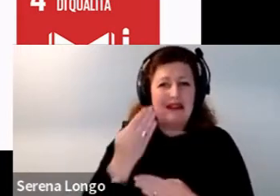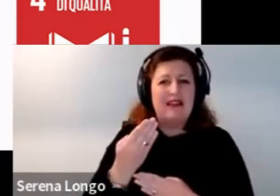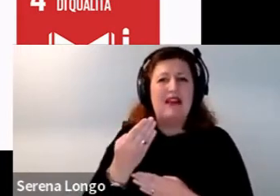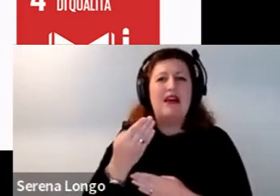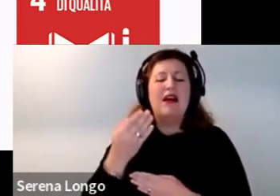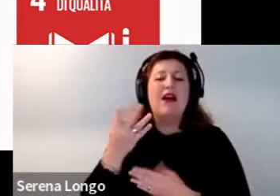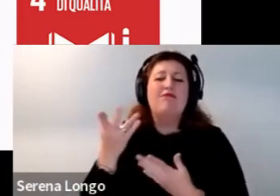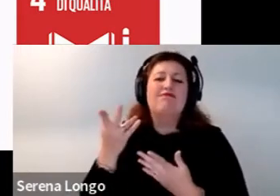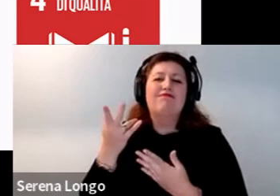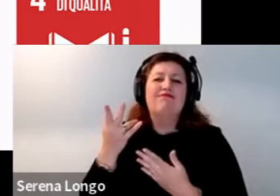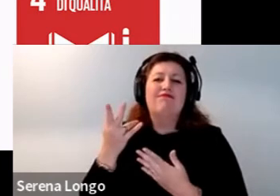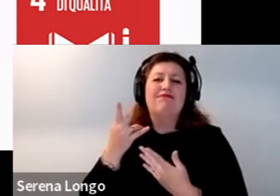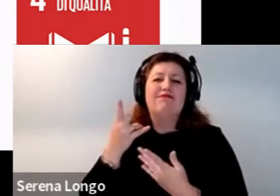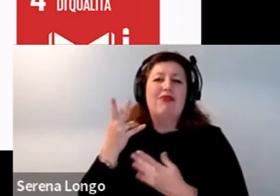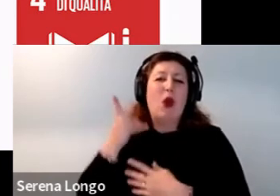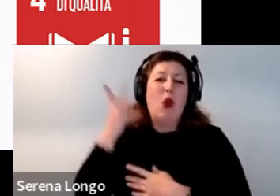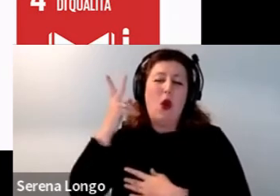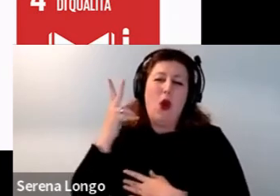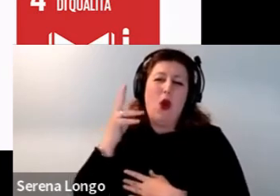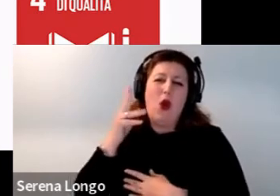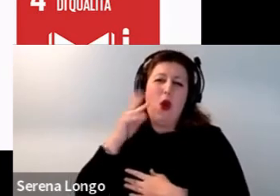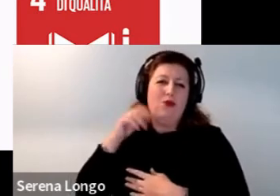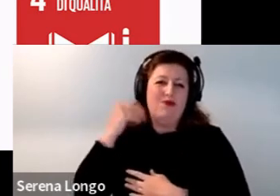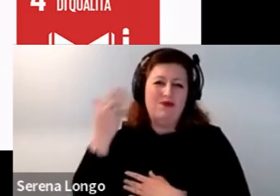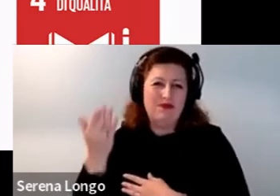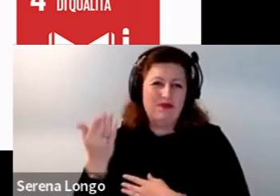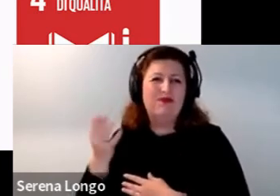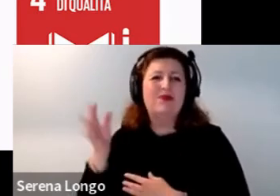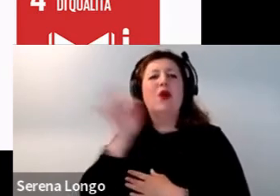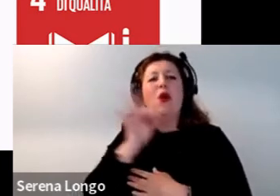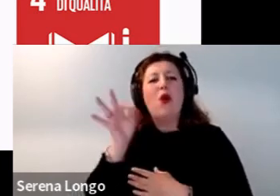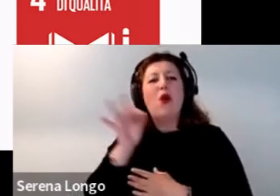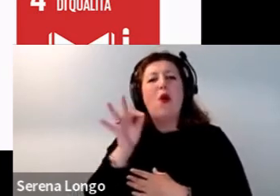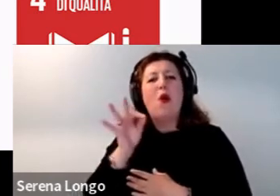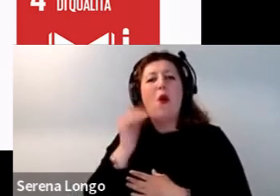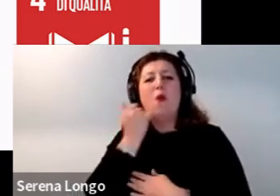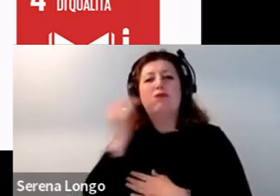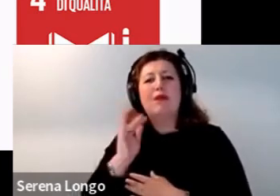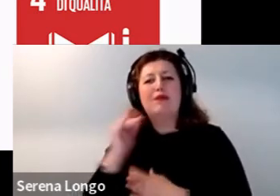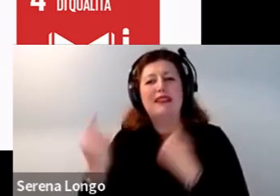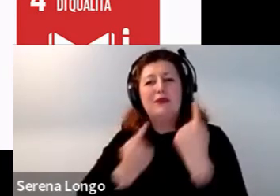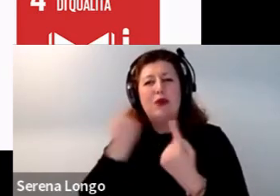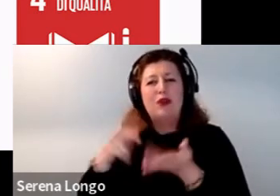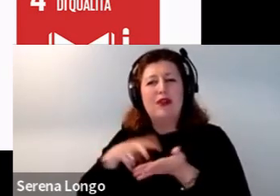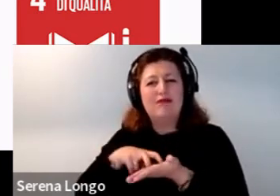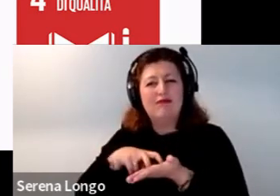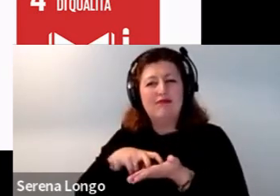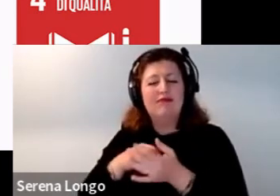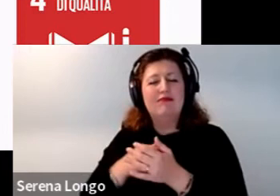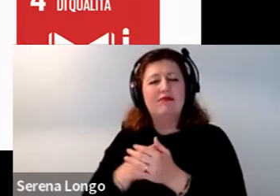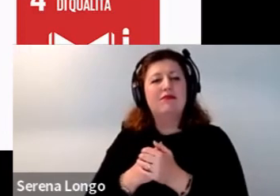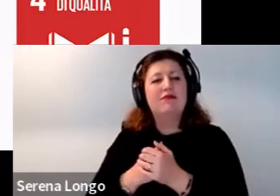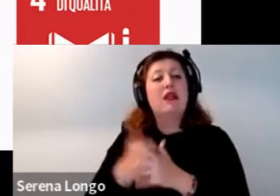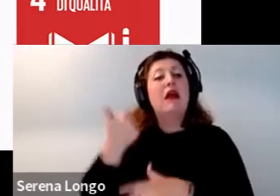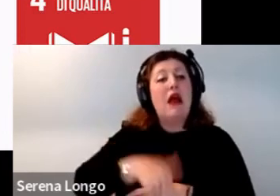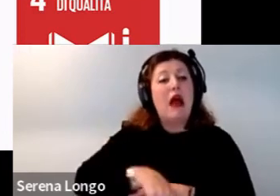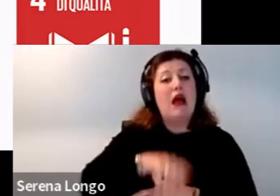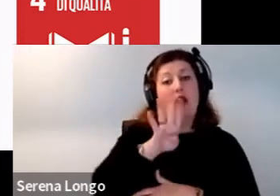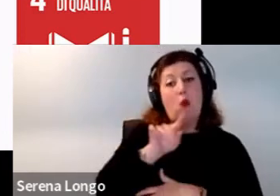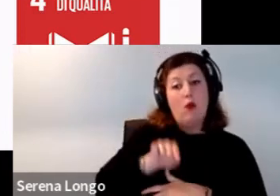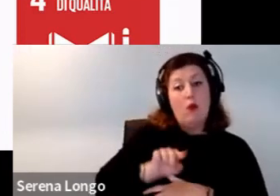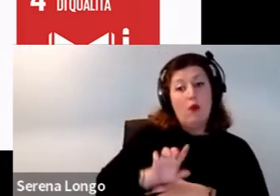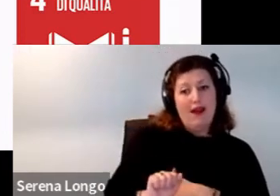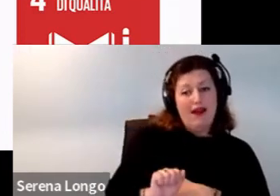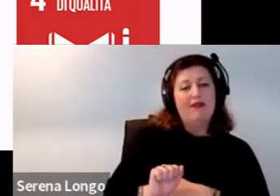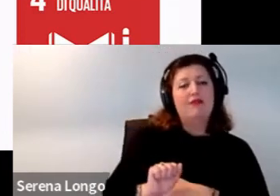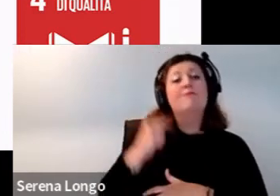di vulnerabilità. Ancora il target 4A, costruire e potenziare le strutture